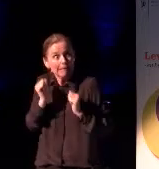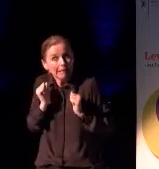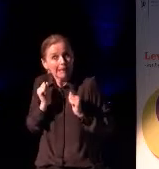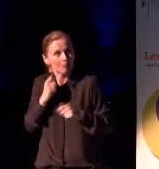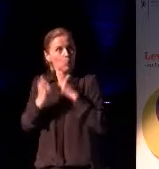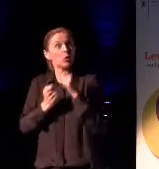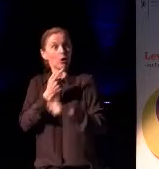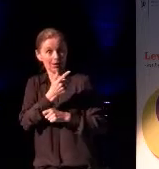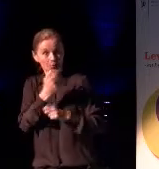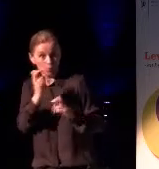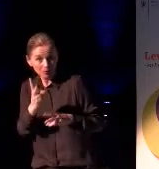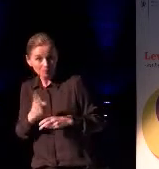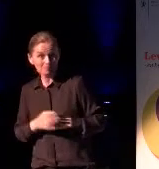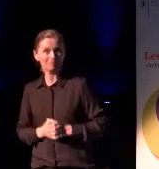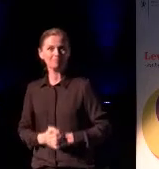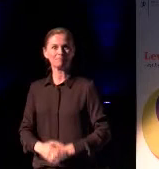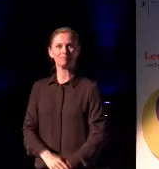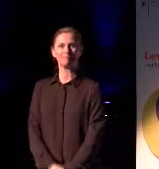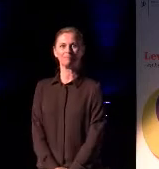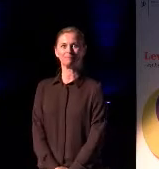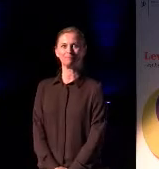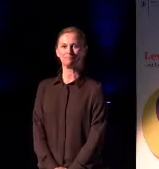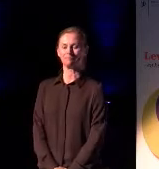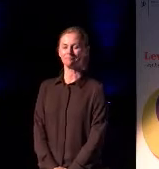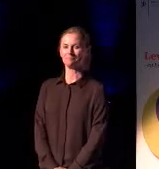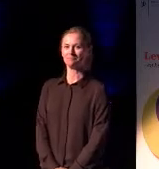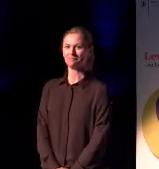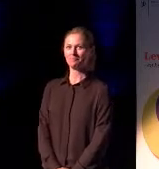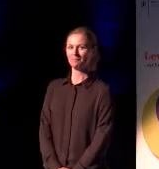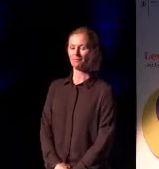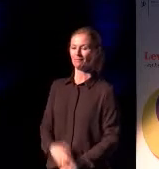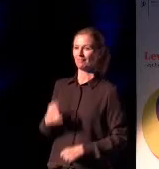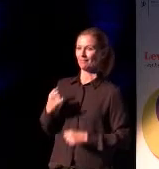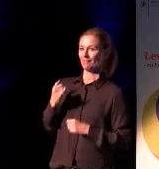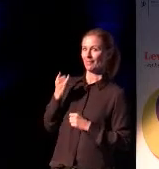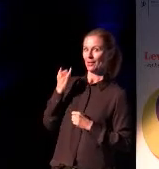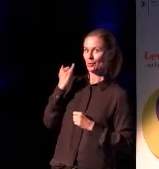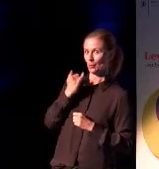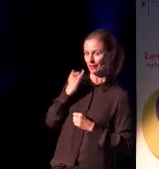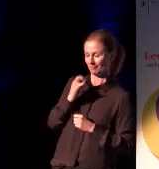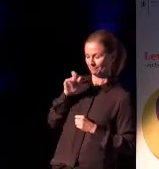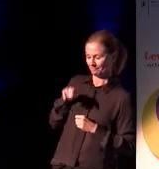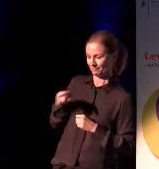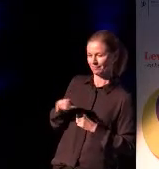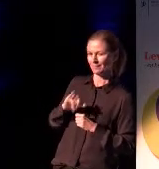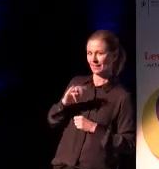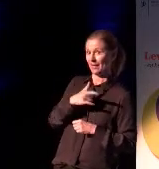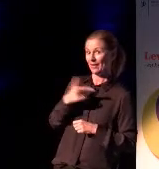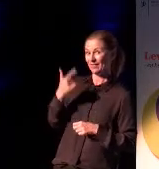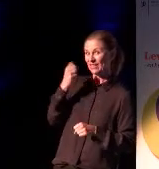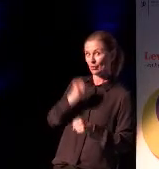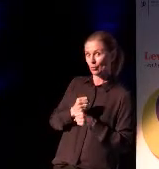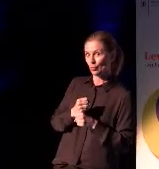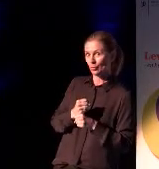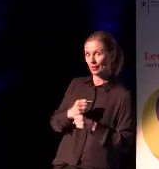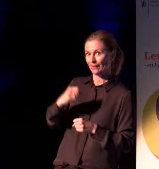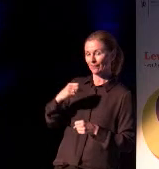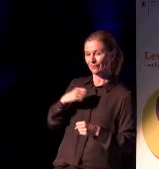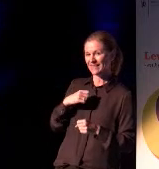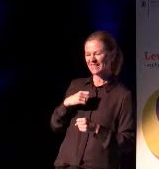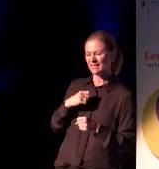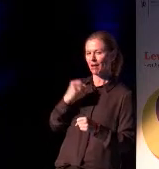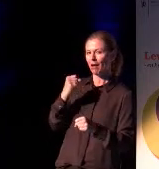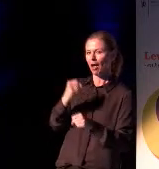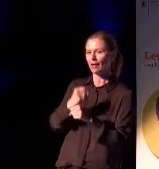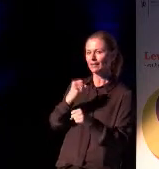gjøre det. Ja. Vi tror jo veldig på at sånne